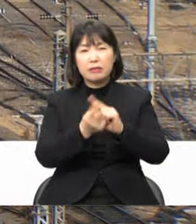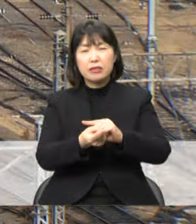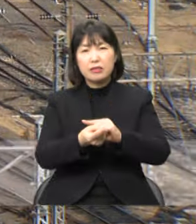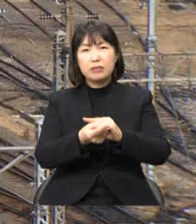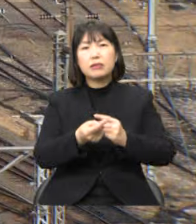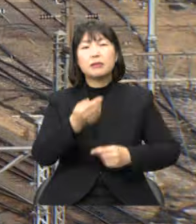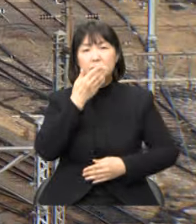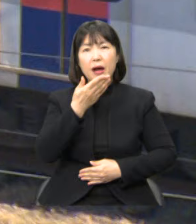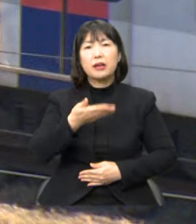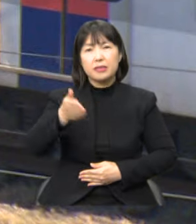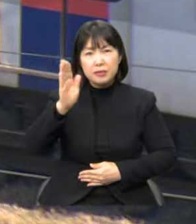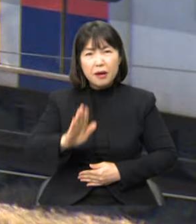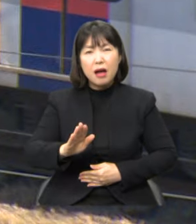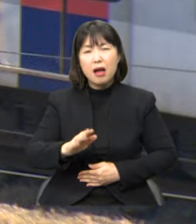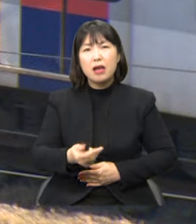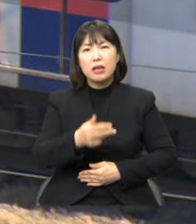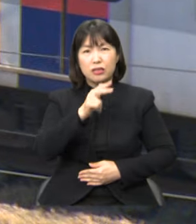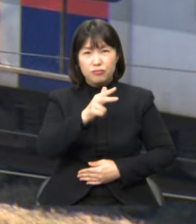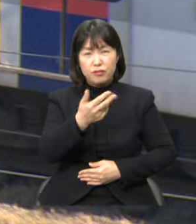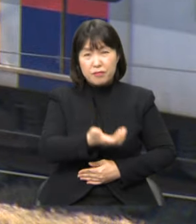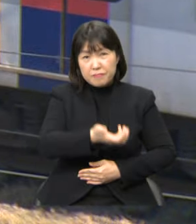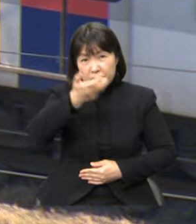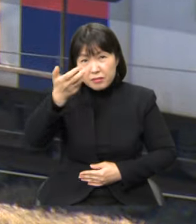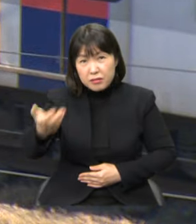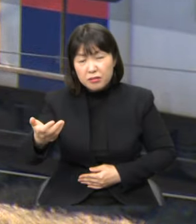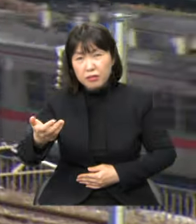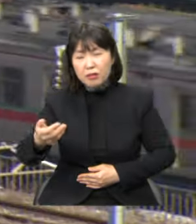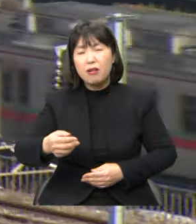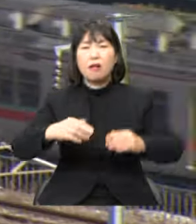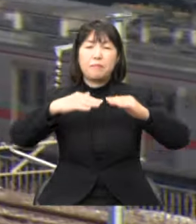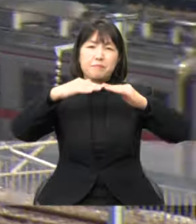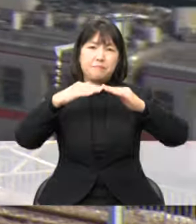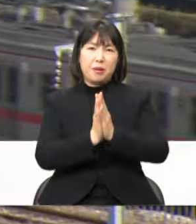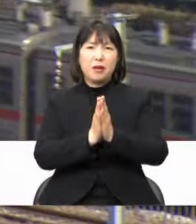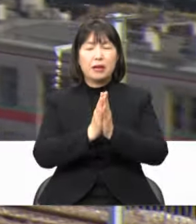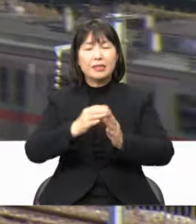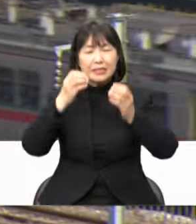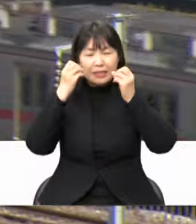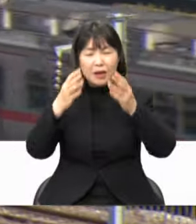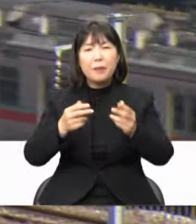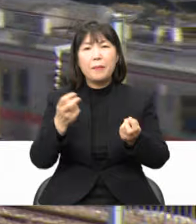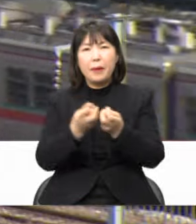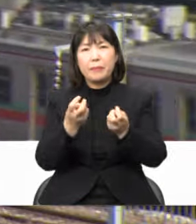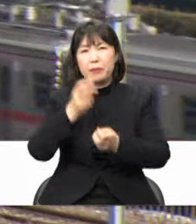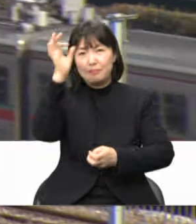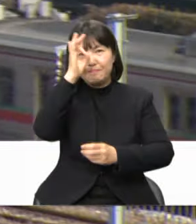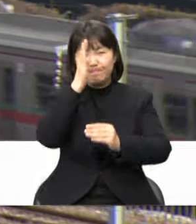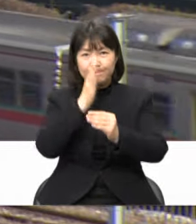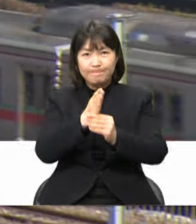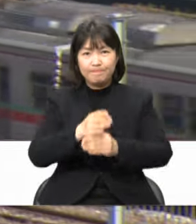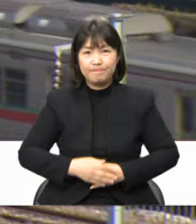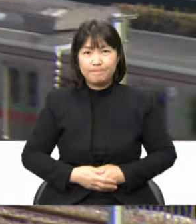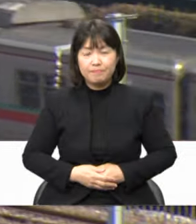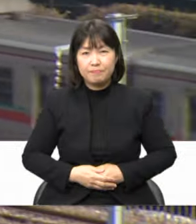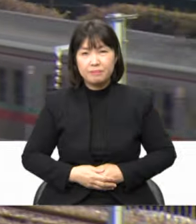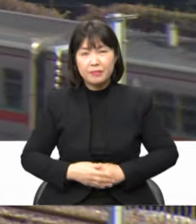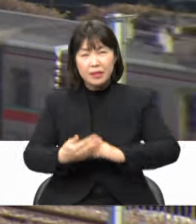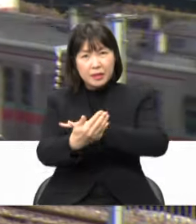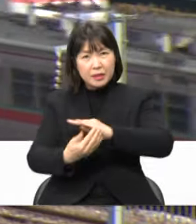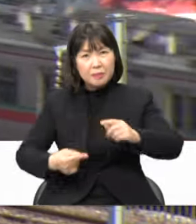논란으로 백지화 됐고 새로운 방식이 추진 중입니다 시흥과 신도림을 지나는 대한 노선에 대해 사전